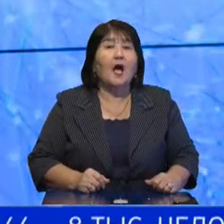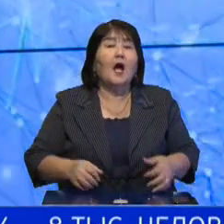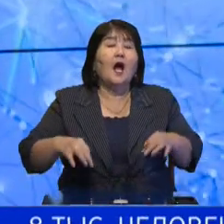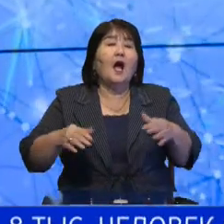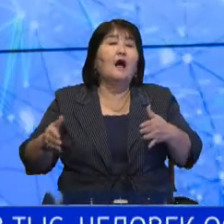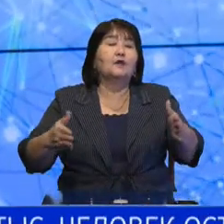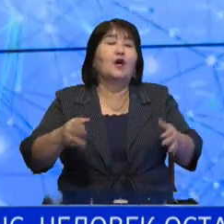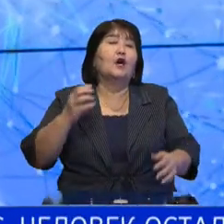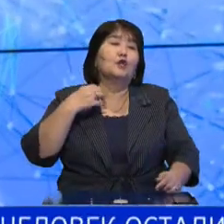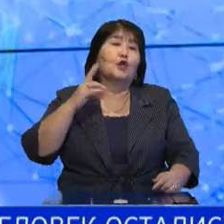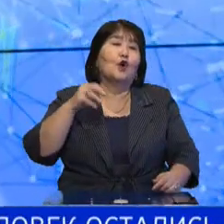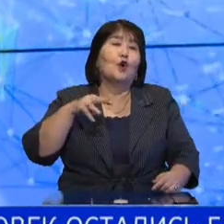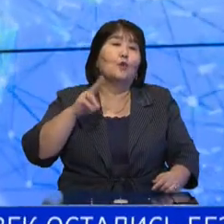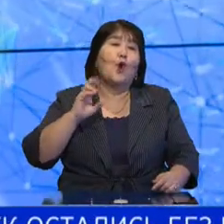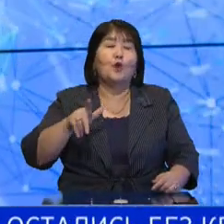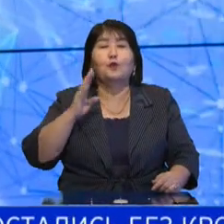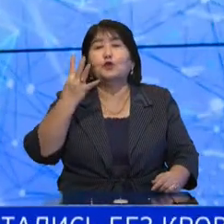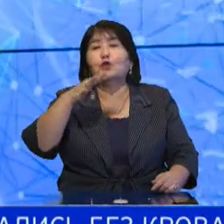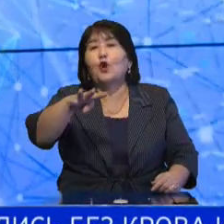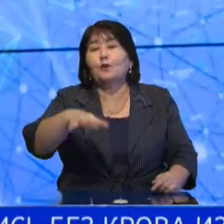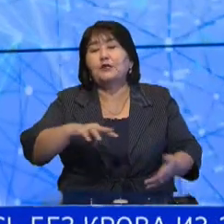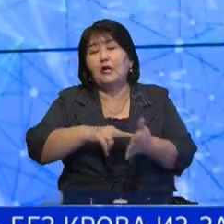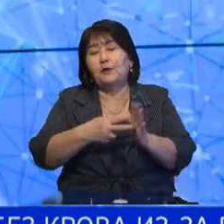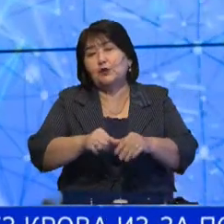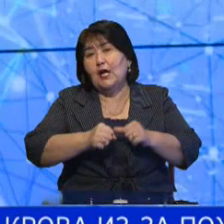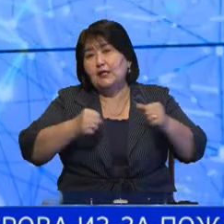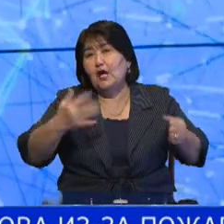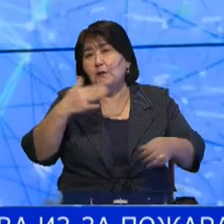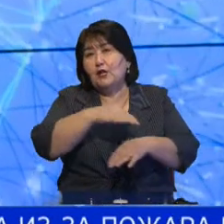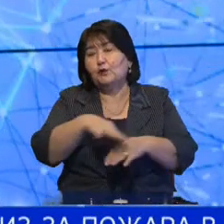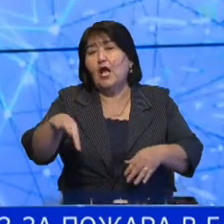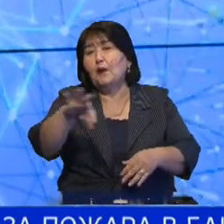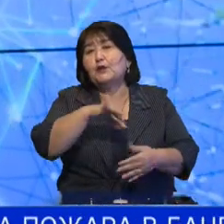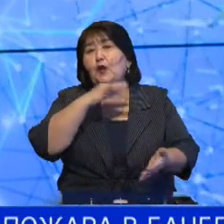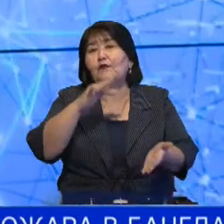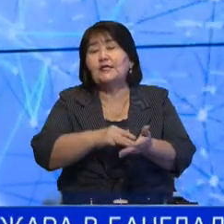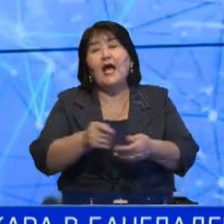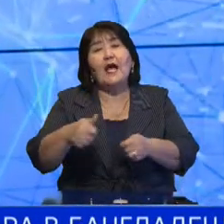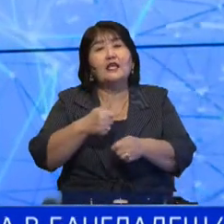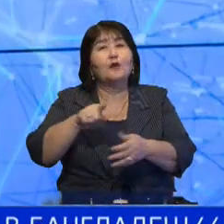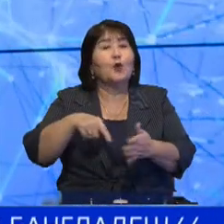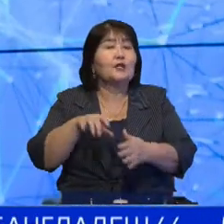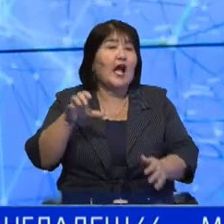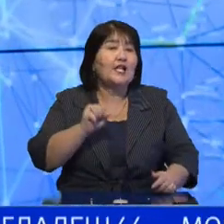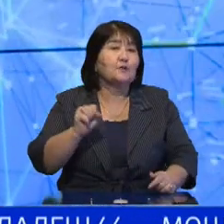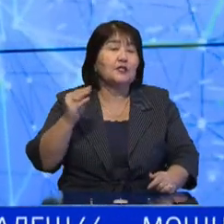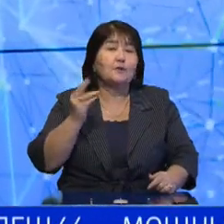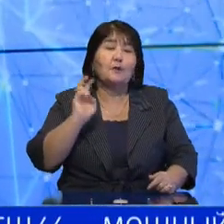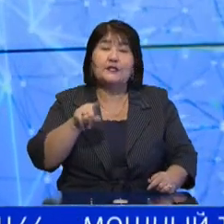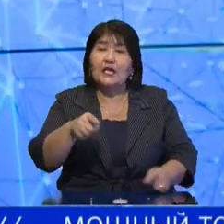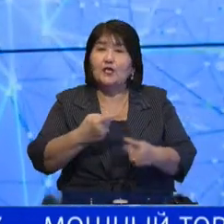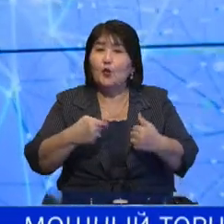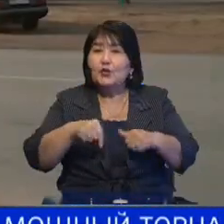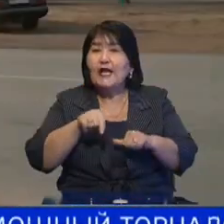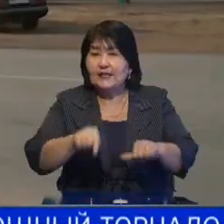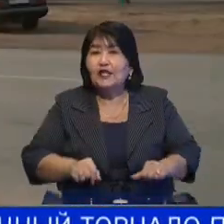Автодорога Кызылорда-Кумкөл станет четырехполосной. Планируется также расширить ряд улиц областного центра. Аким города Асылбек Шаменов посетил эти